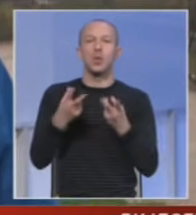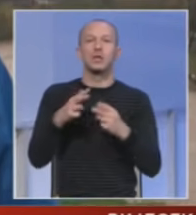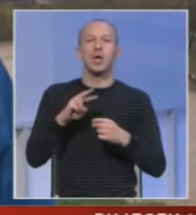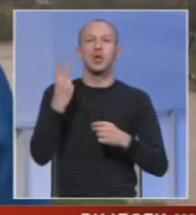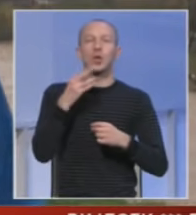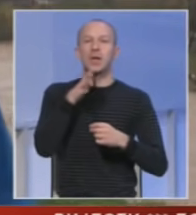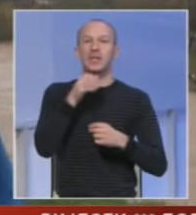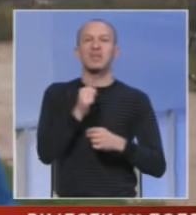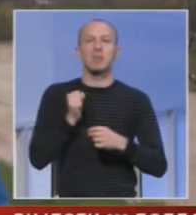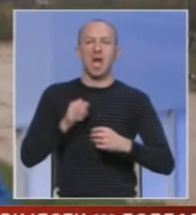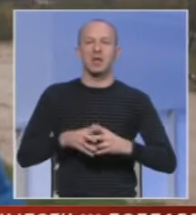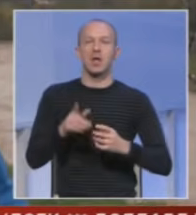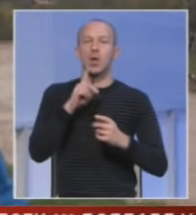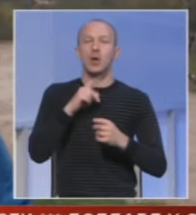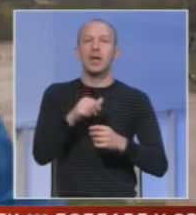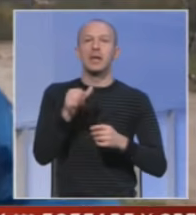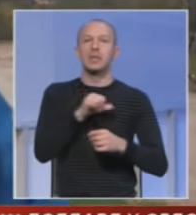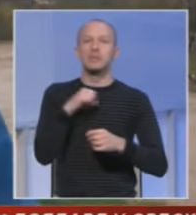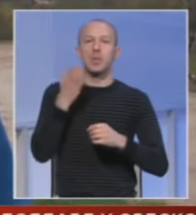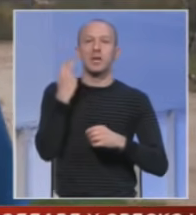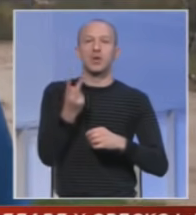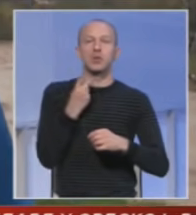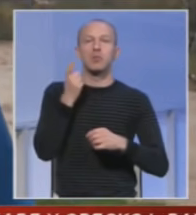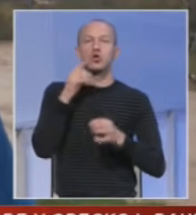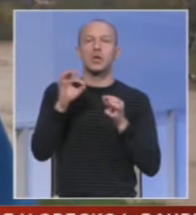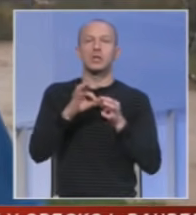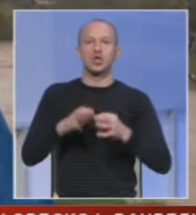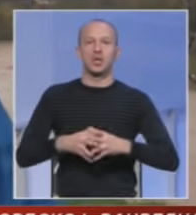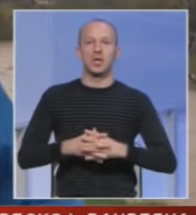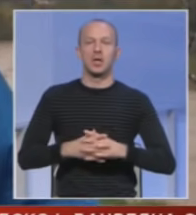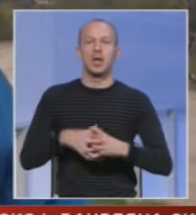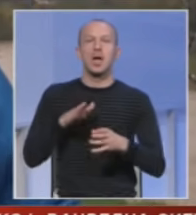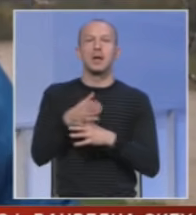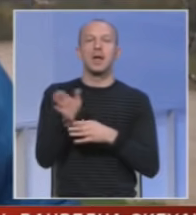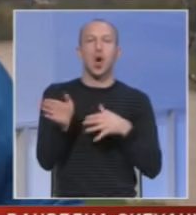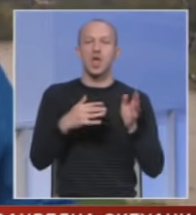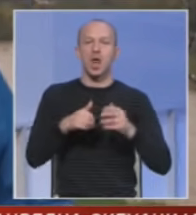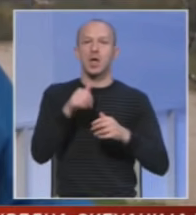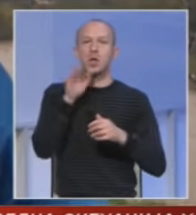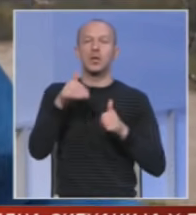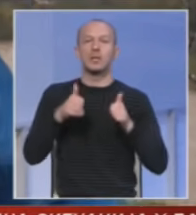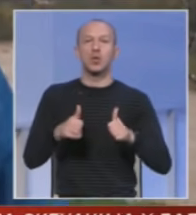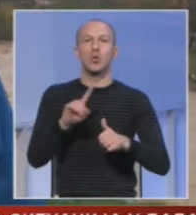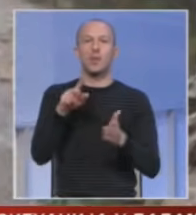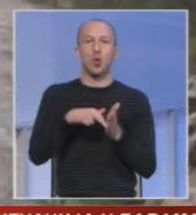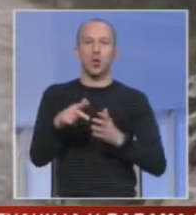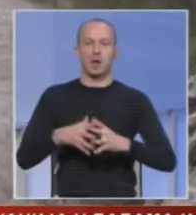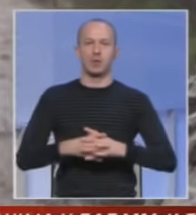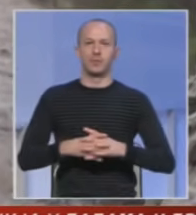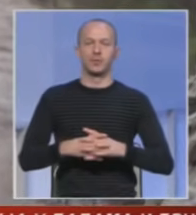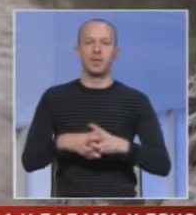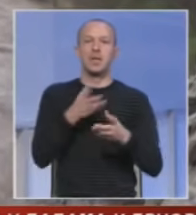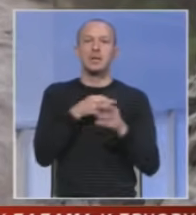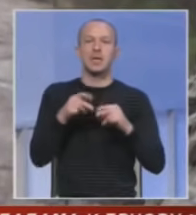druge Sarajevske brigade, koji smo prije 2 godine pokušali zaštititi, rijeka odnijela i on je trenutno neprohodan.